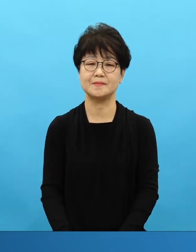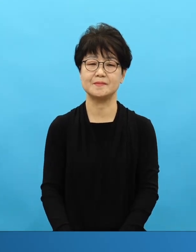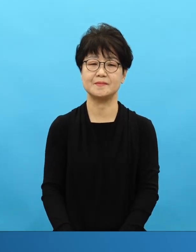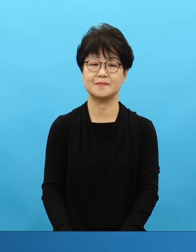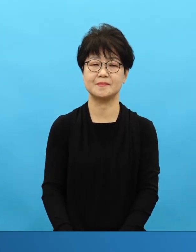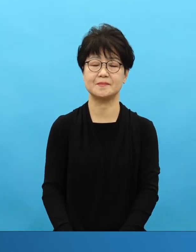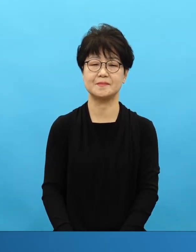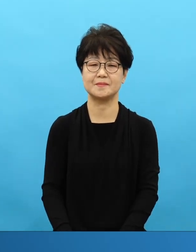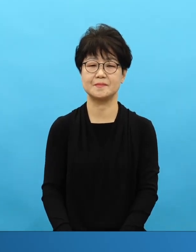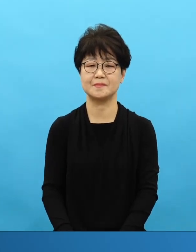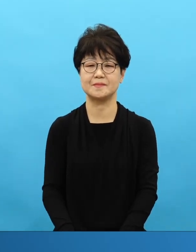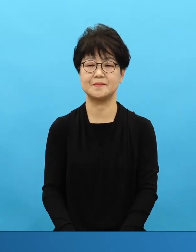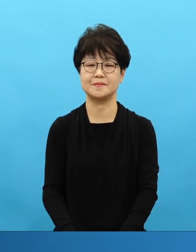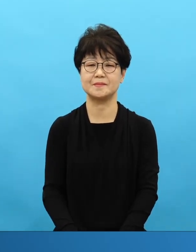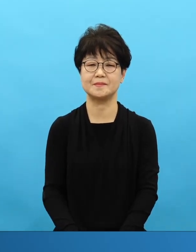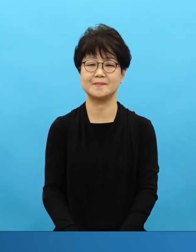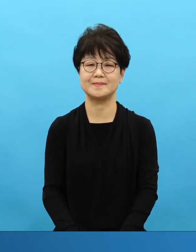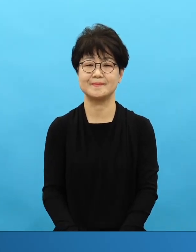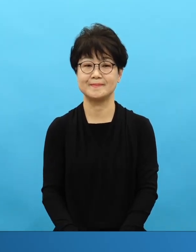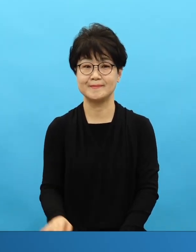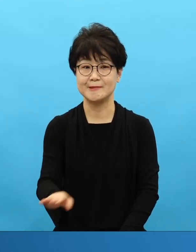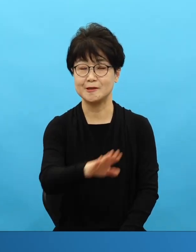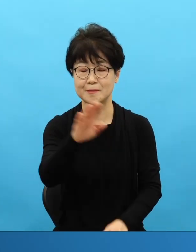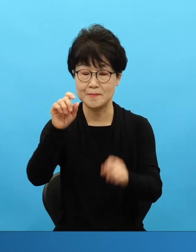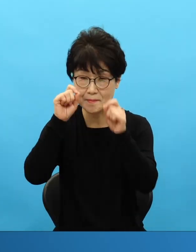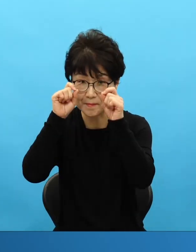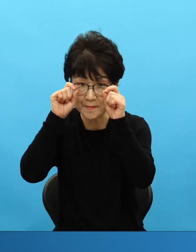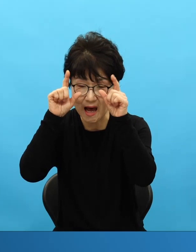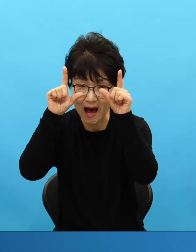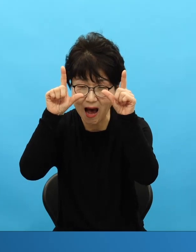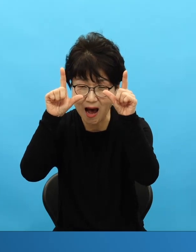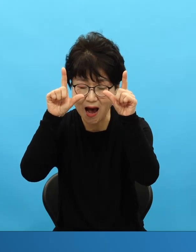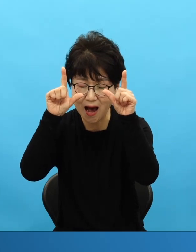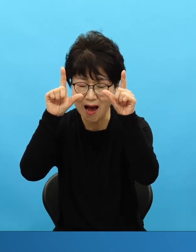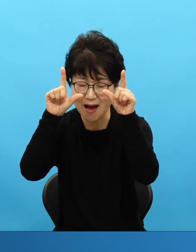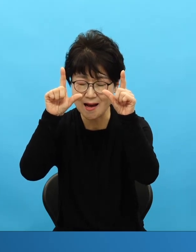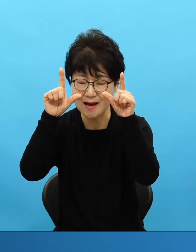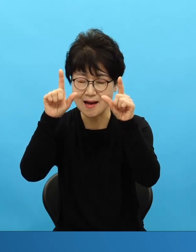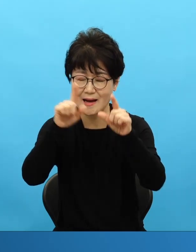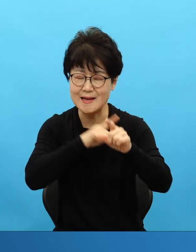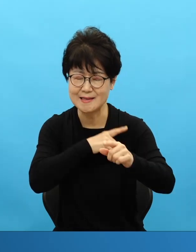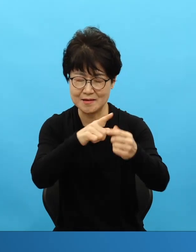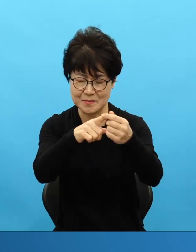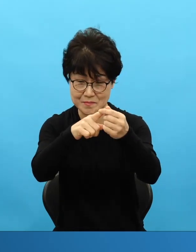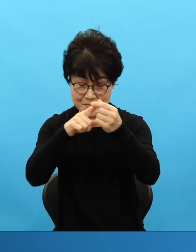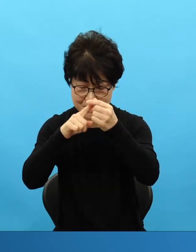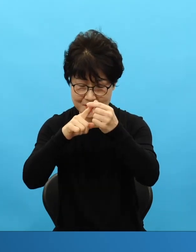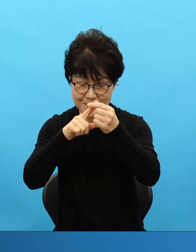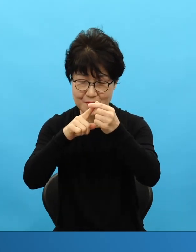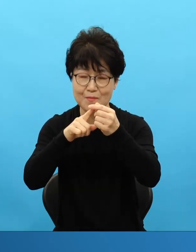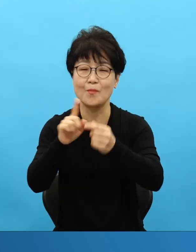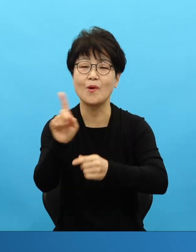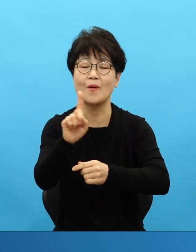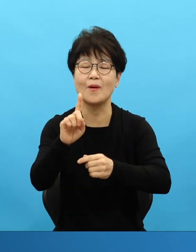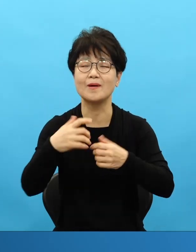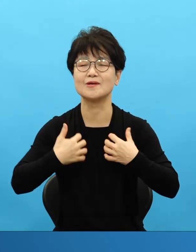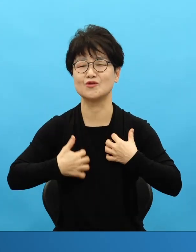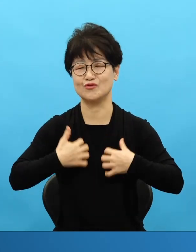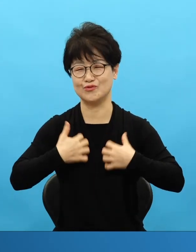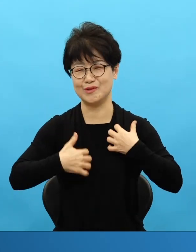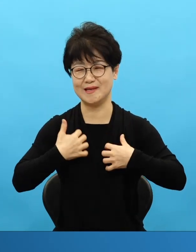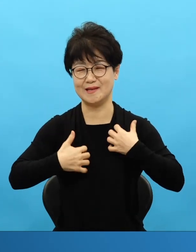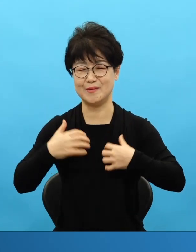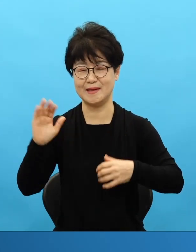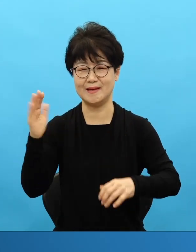가장 먼저 누림이 일어나는 겁니다. And if you know this immense secret, right away you can enjoy. 예수님이 감람산